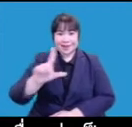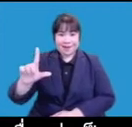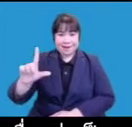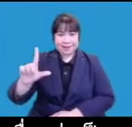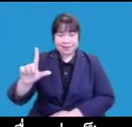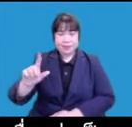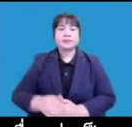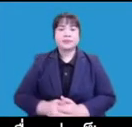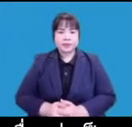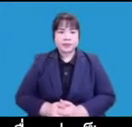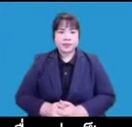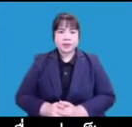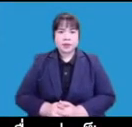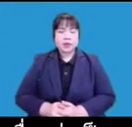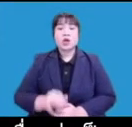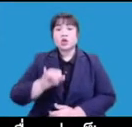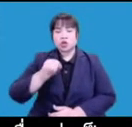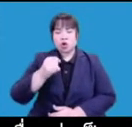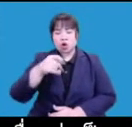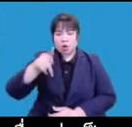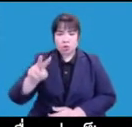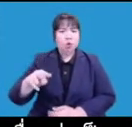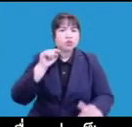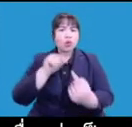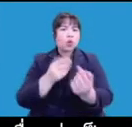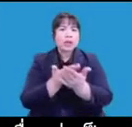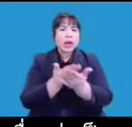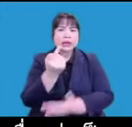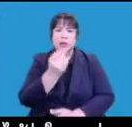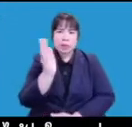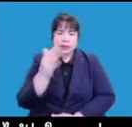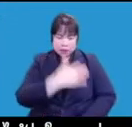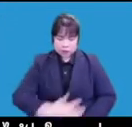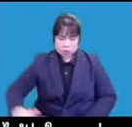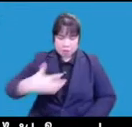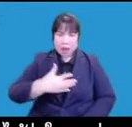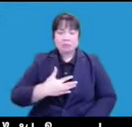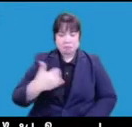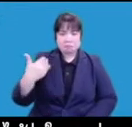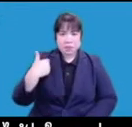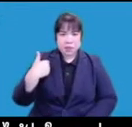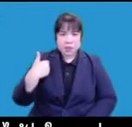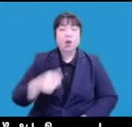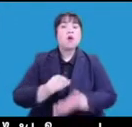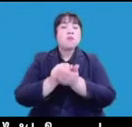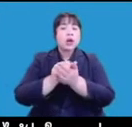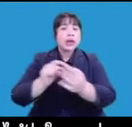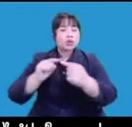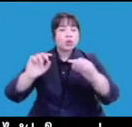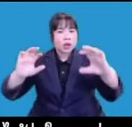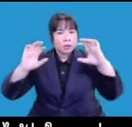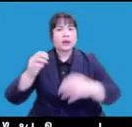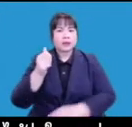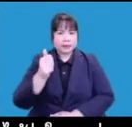ครับจปทเนี่ยที่สำคัญคือไม่ได้มีแต่เรื่องเงินอย่างเดียวนะครับเข้าถึงเรื่องสุขภาพเรื่องเข้าถึงบริการรัฐทำให้สามารถเห็นความยากจน